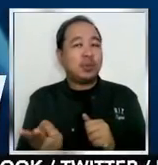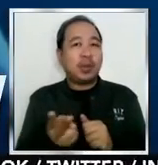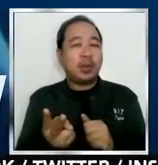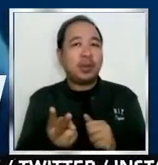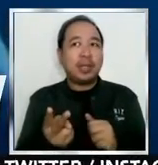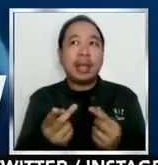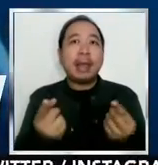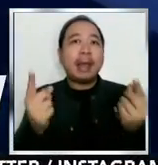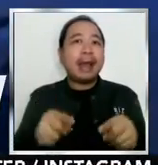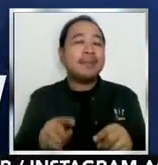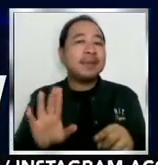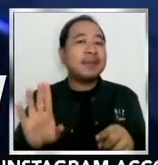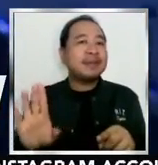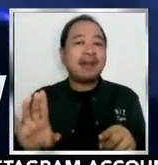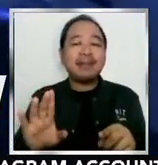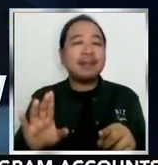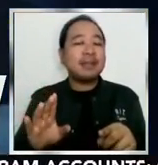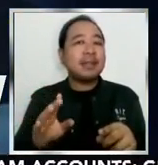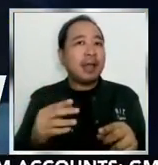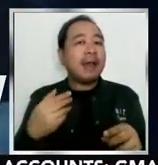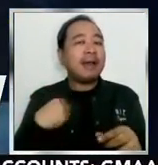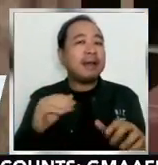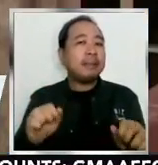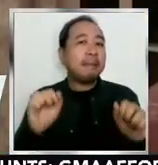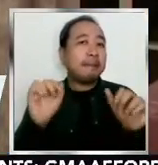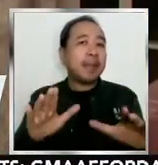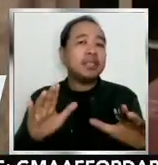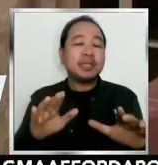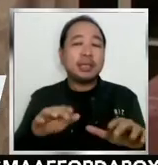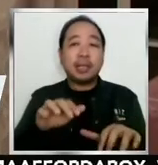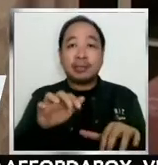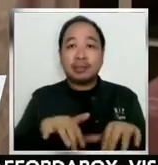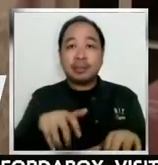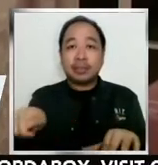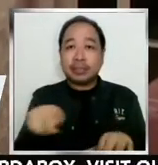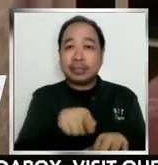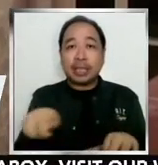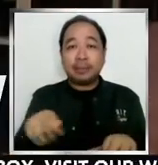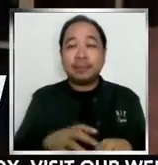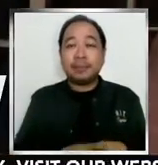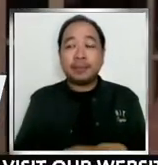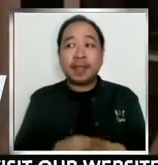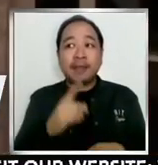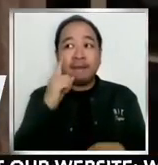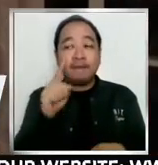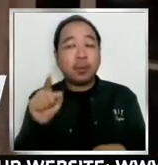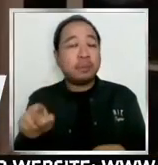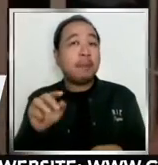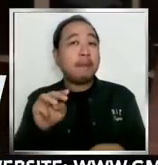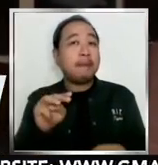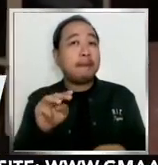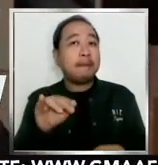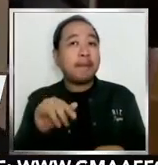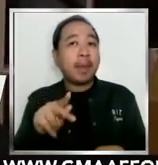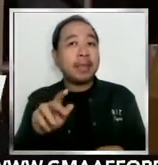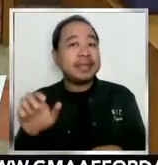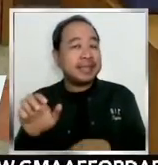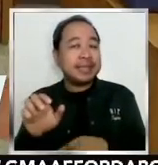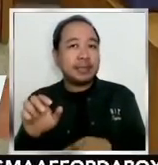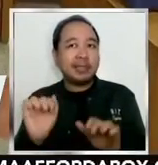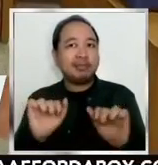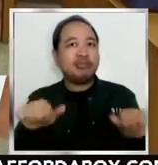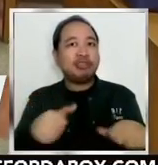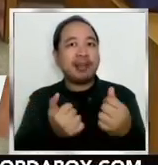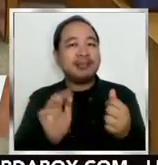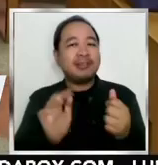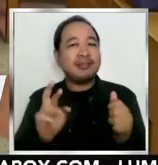sa pamamagitan ng isang magical typewriter. Para kay Mikey, dahil challenging ang pagganap, focused ang